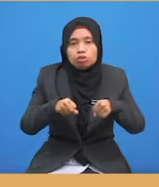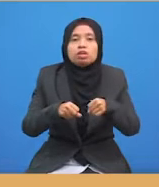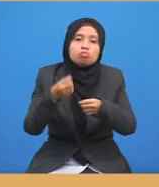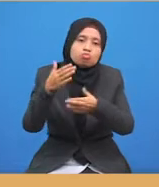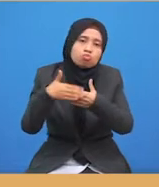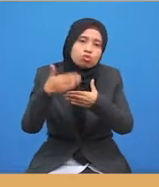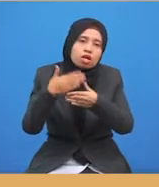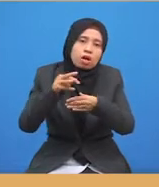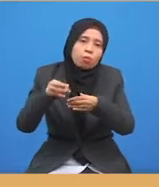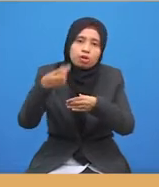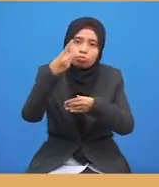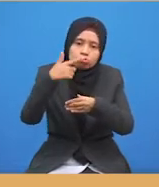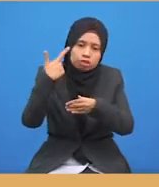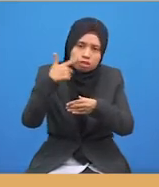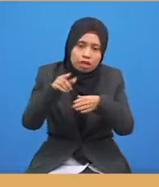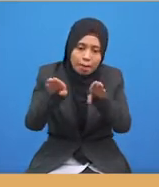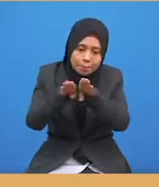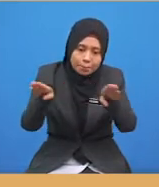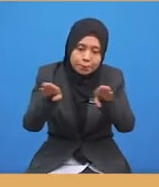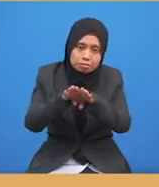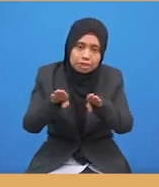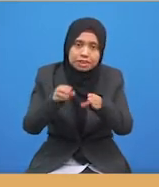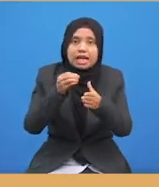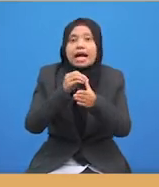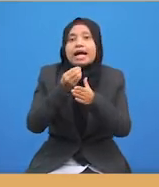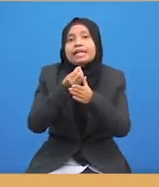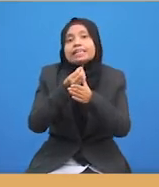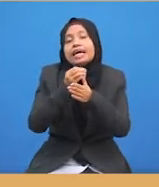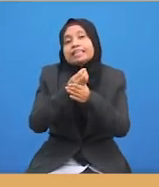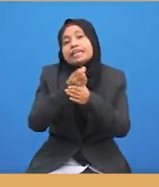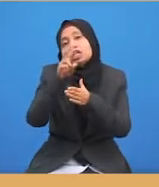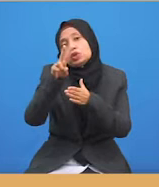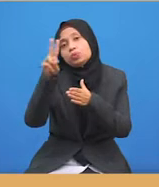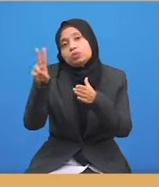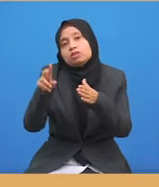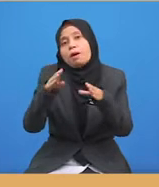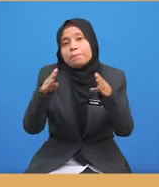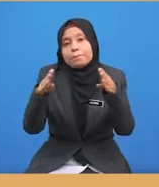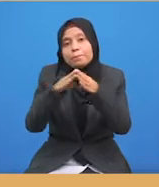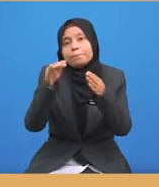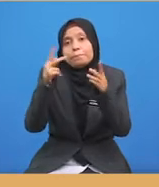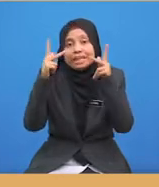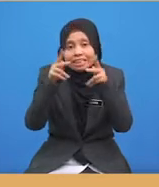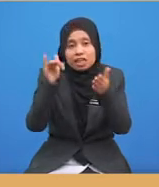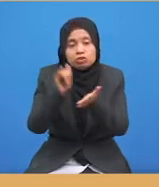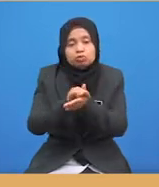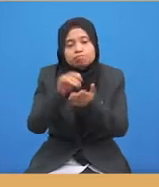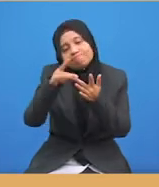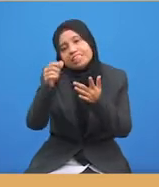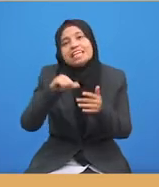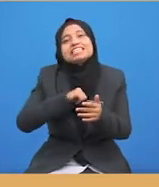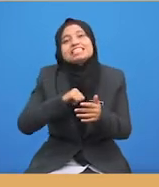memudahkan murid-murid melihat perbandingan antara dua pandangan tersebut. Pilihan di tangan